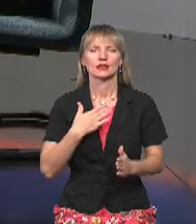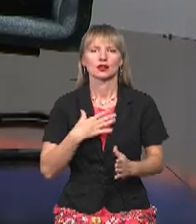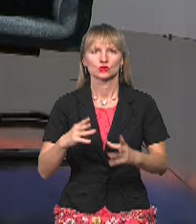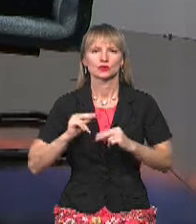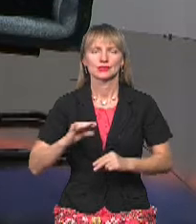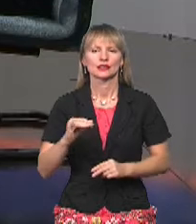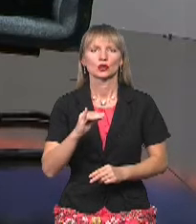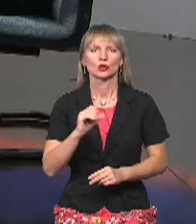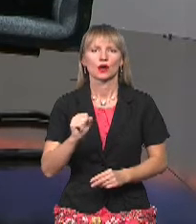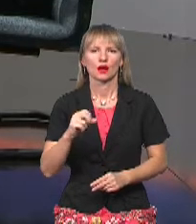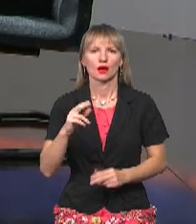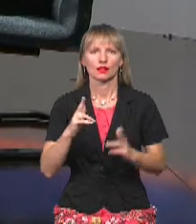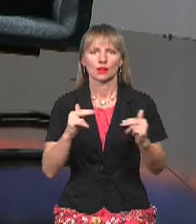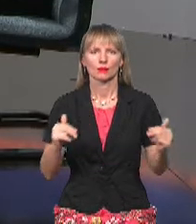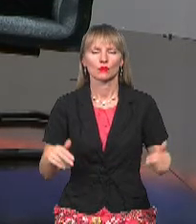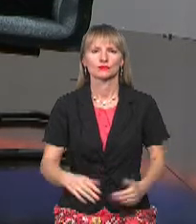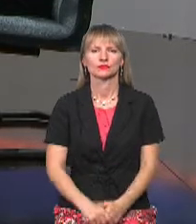колег із UA Дніпро.